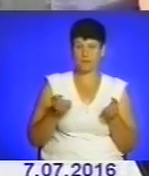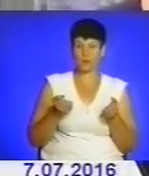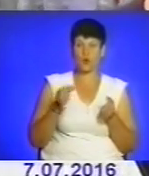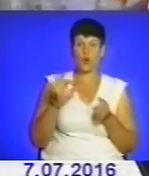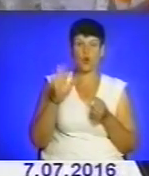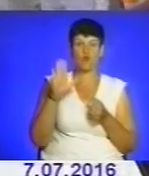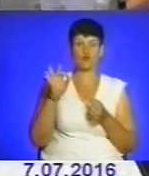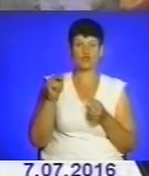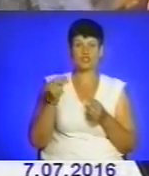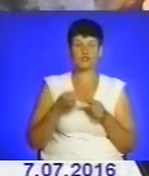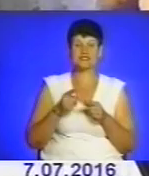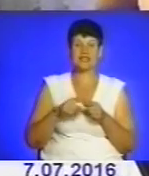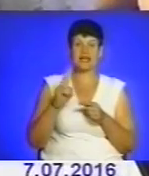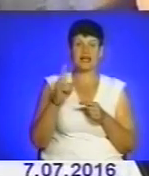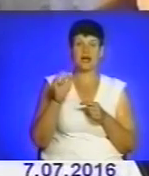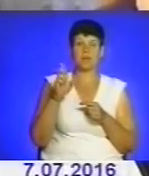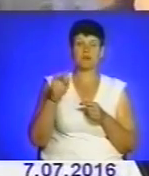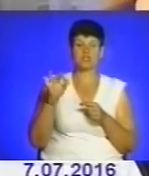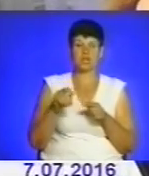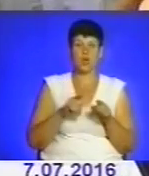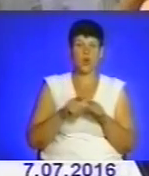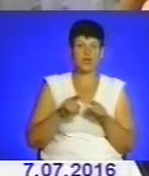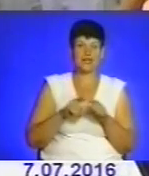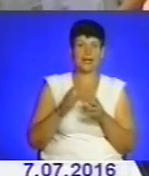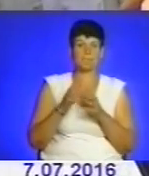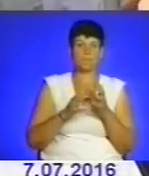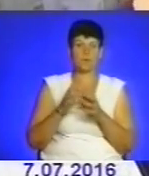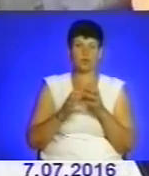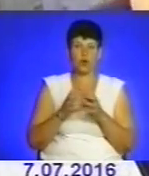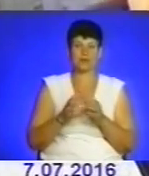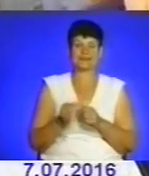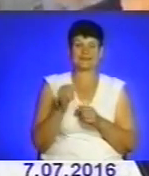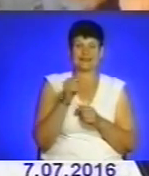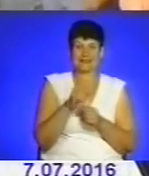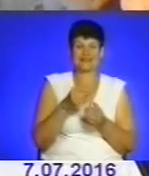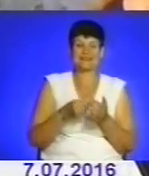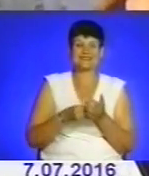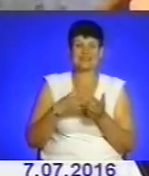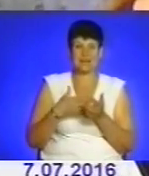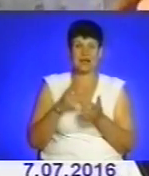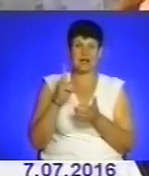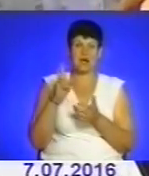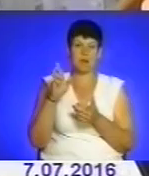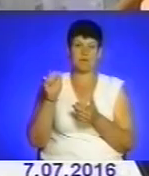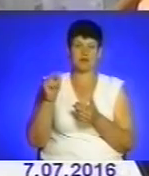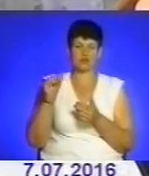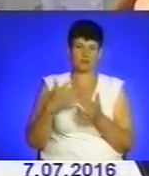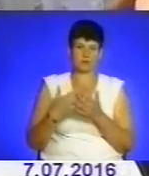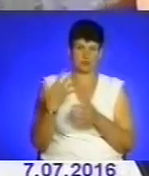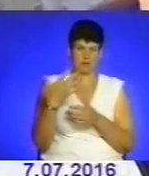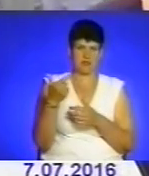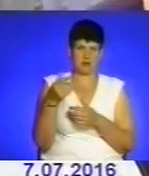овочів, то це кабачки, огірки, помідори. На них відповідна ціна, значить, якщо кабачок зараз в районі 5